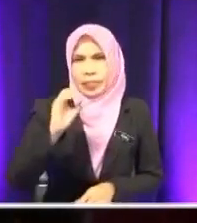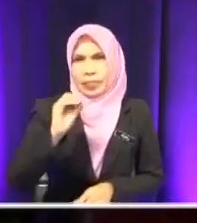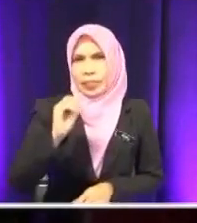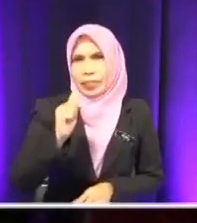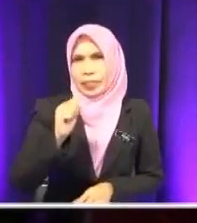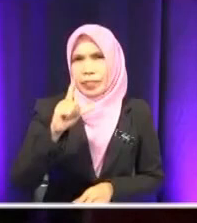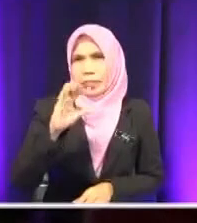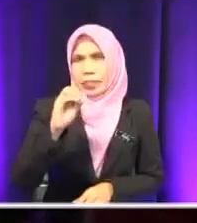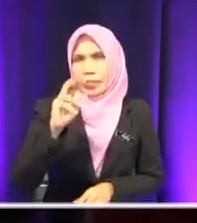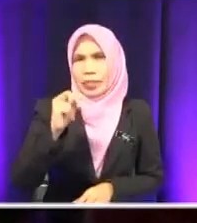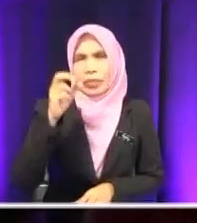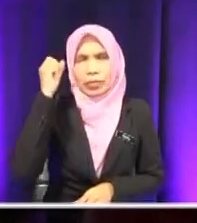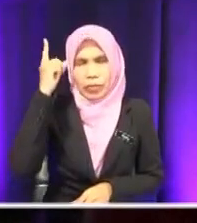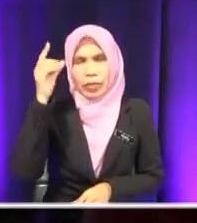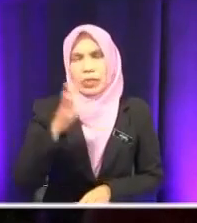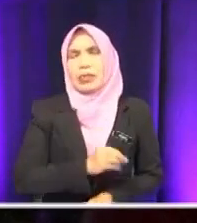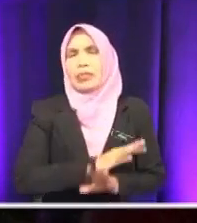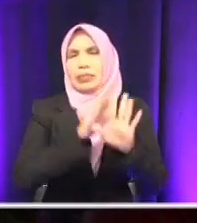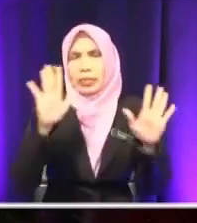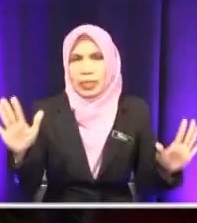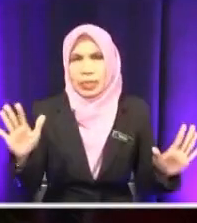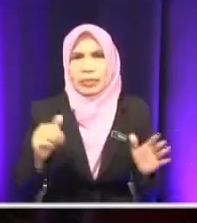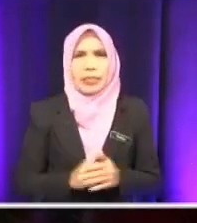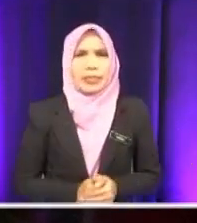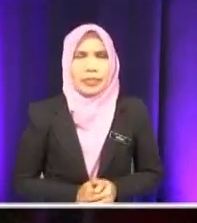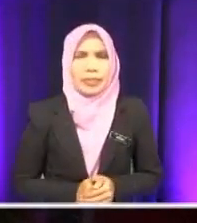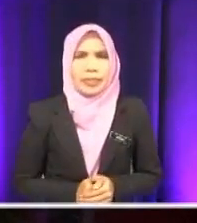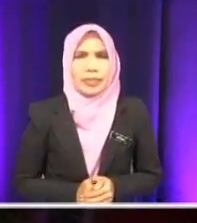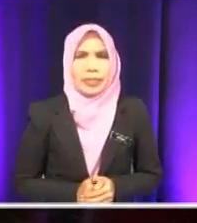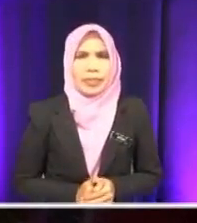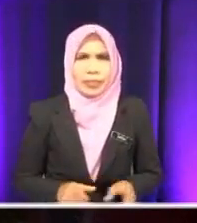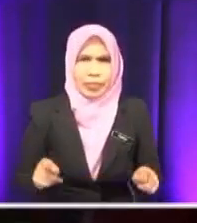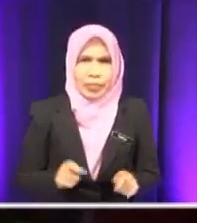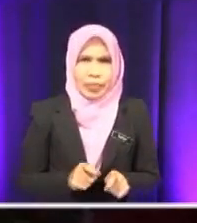dia jelas benda ini adalah yang terbaik oke tapi